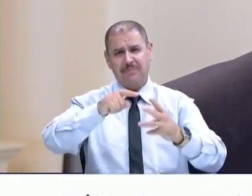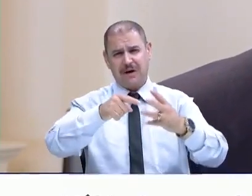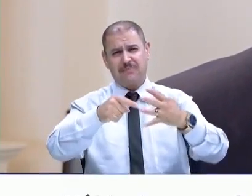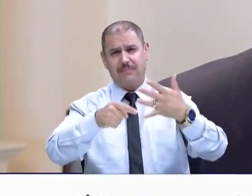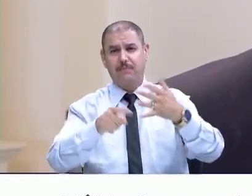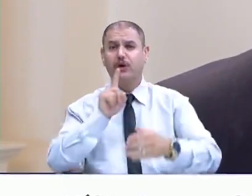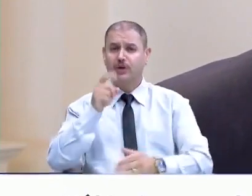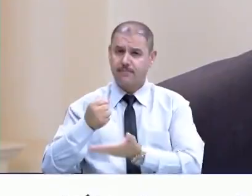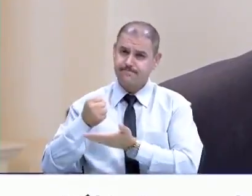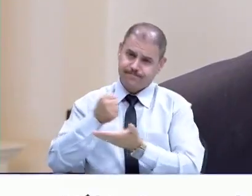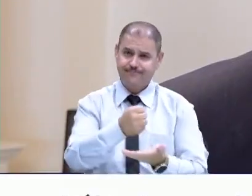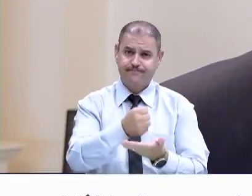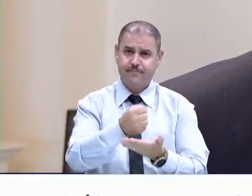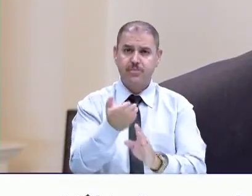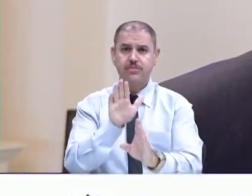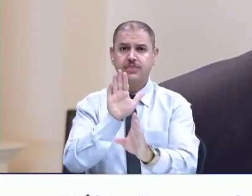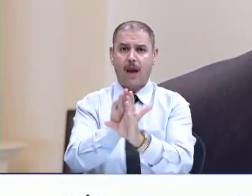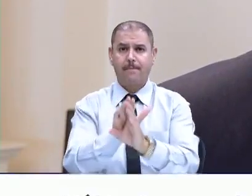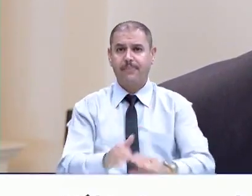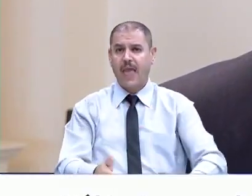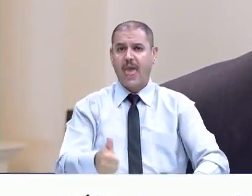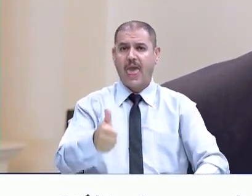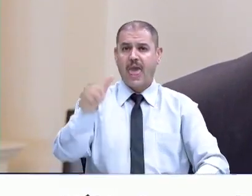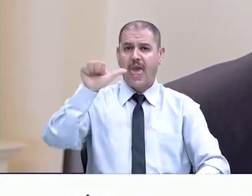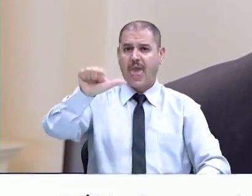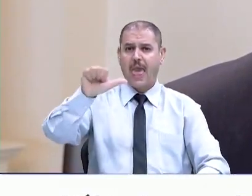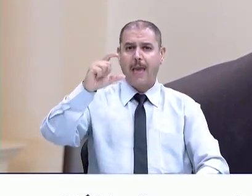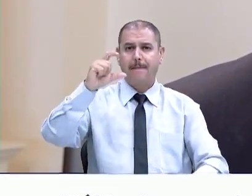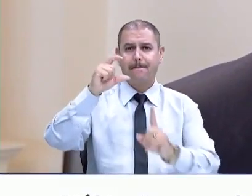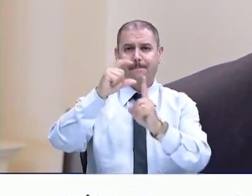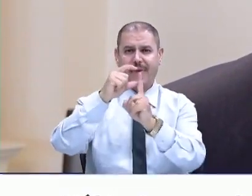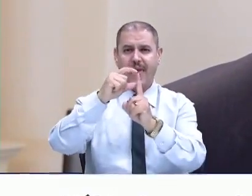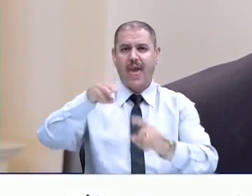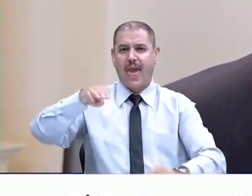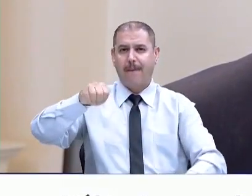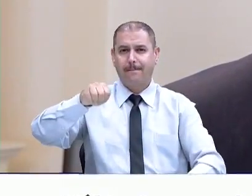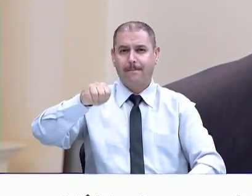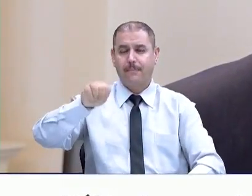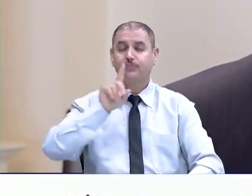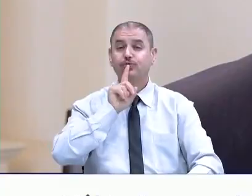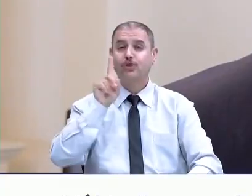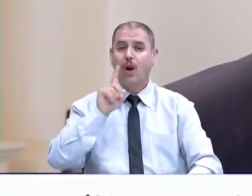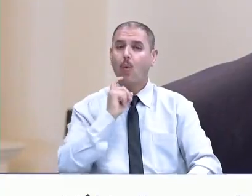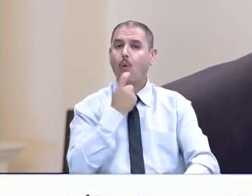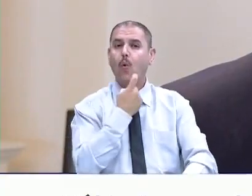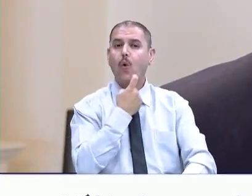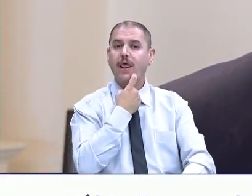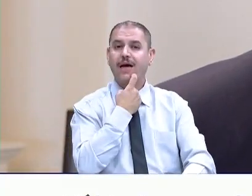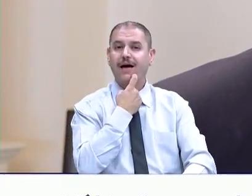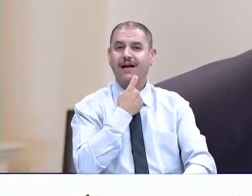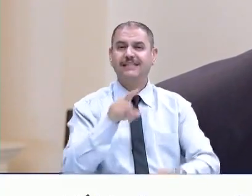دعم من قبل مجموعه اي بي ام العالميه لانشاء كليه ومعهد ميرسك لتدريب الشباب